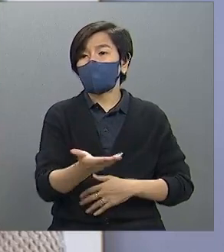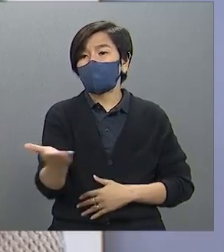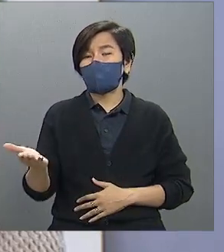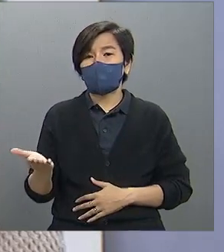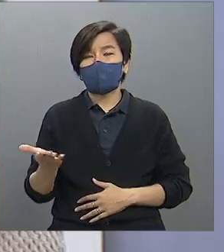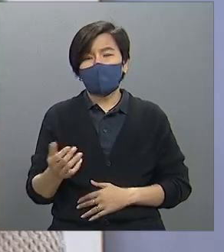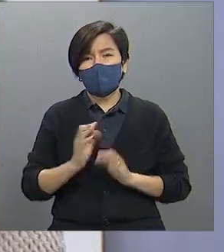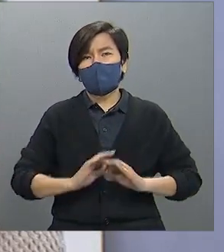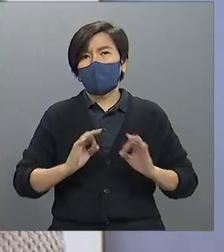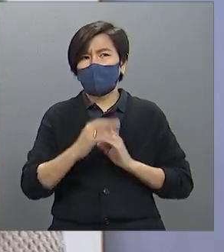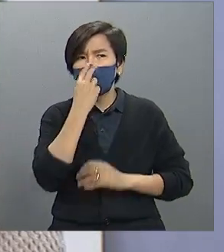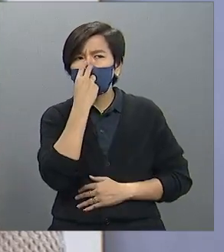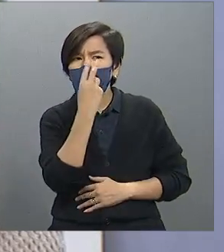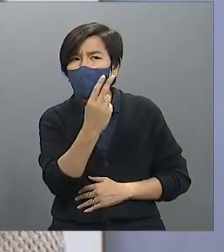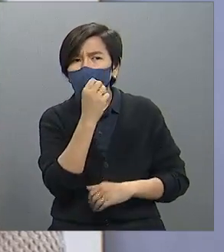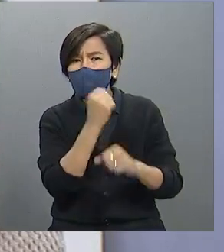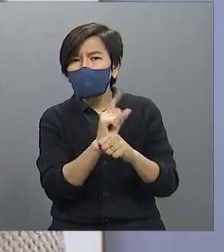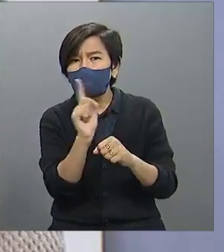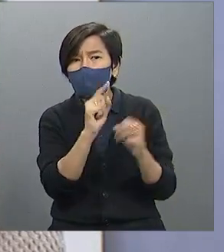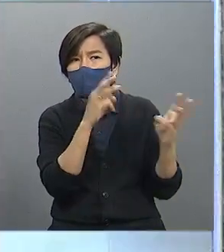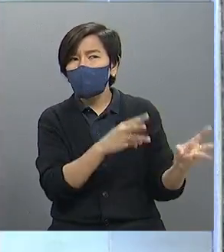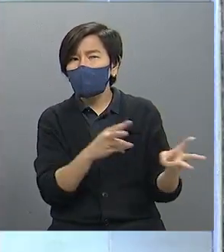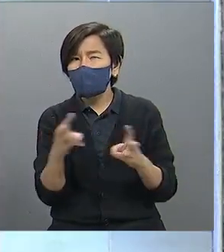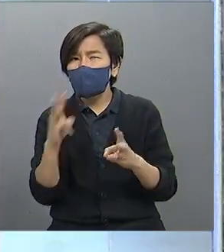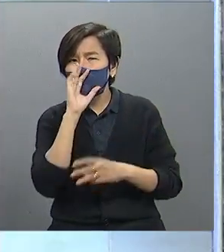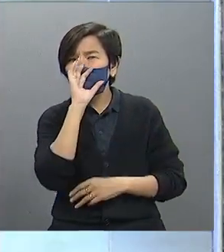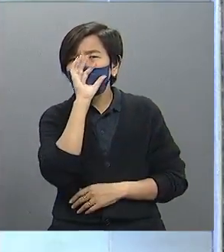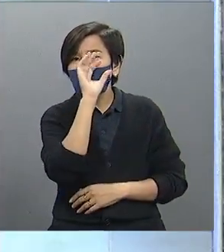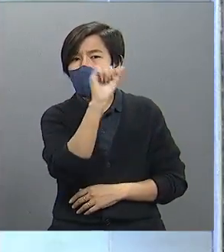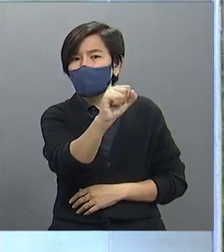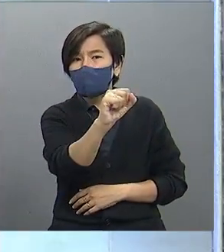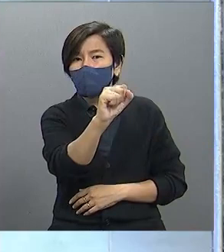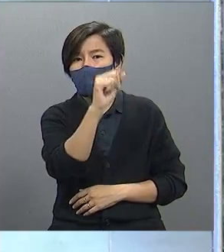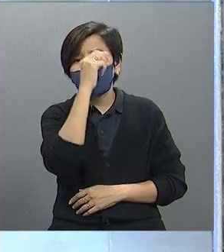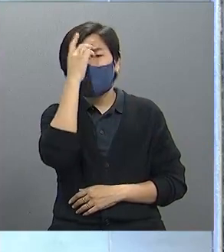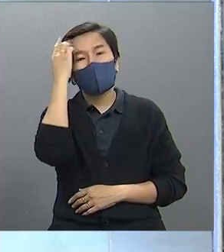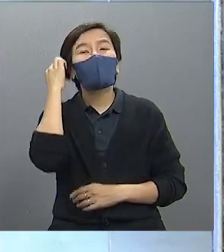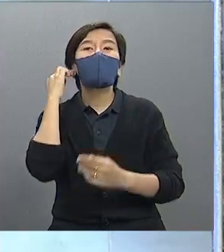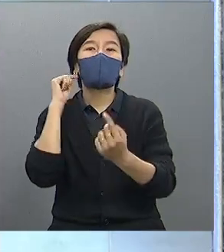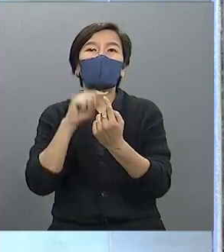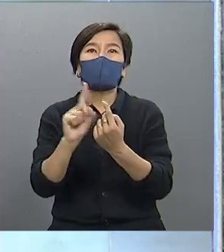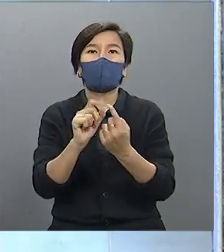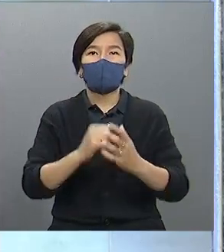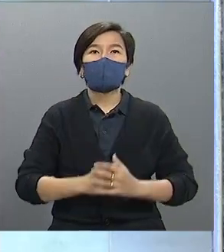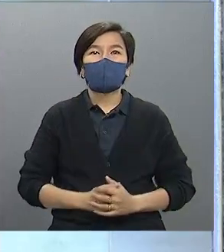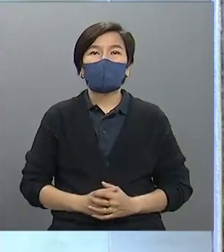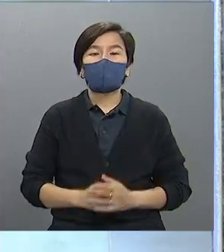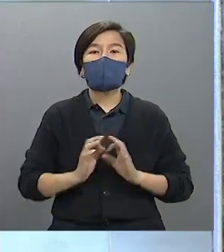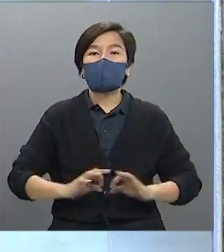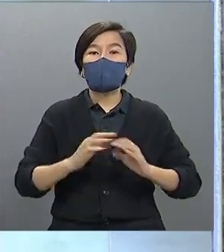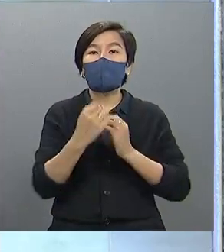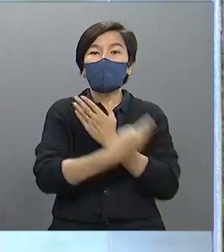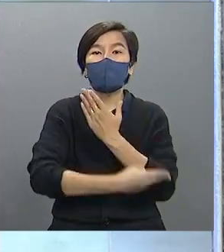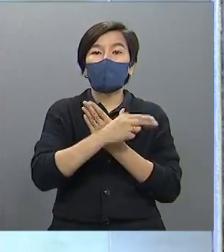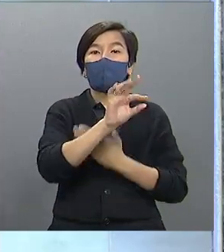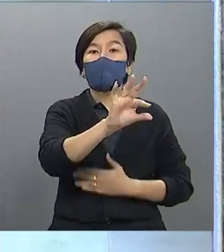างนจะมีวิธีการสังเกตเบ้องต้นยงไบ้างก็เข้าสังเกตในการเข้าใช้พวกรงแรมอยากจะให